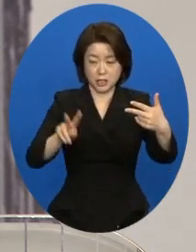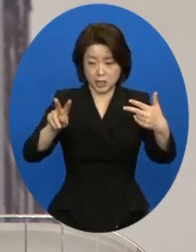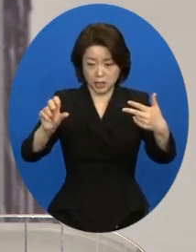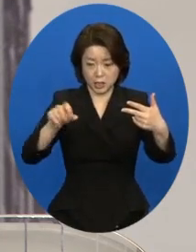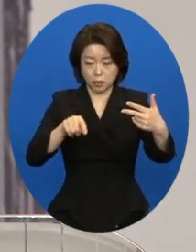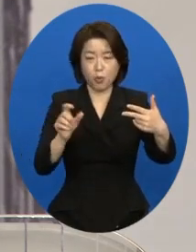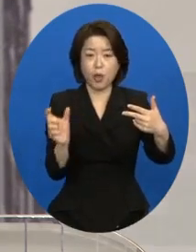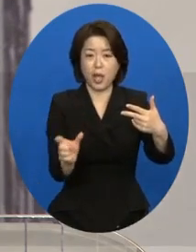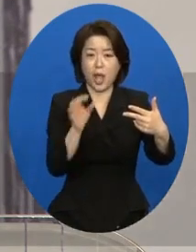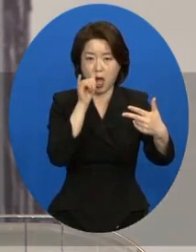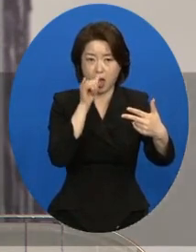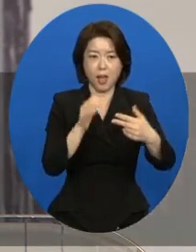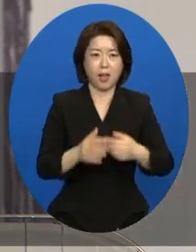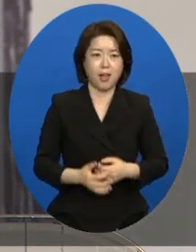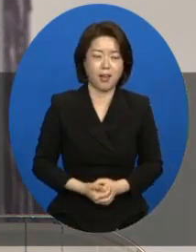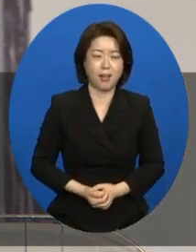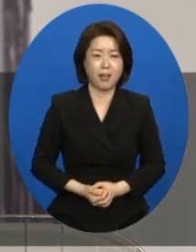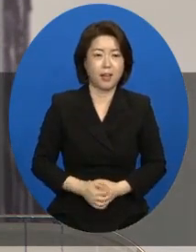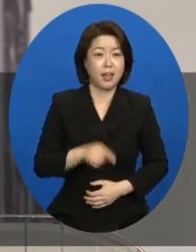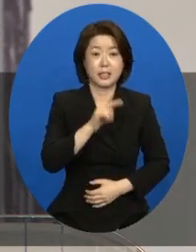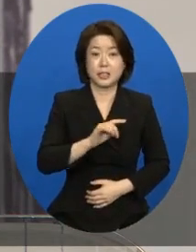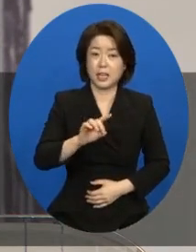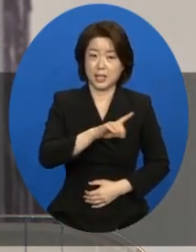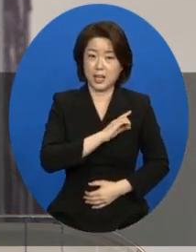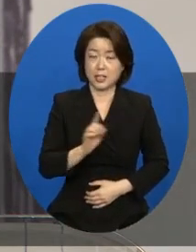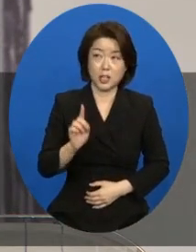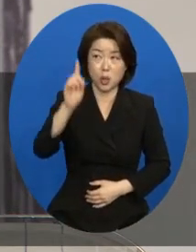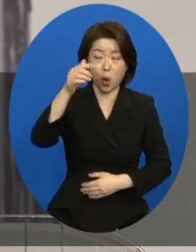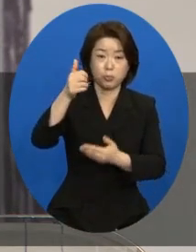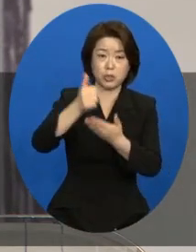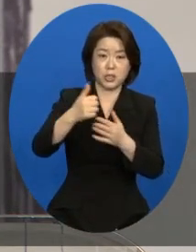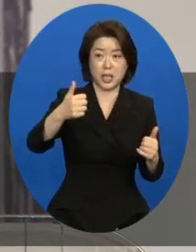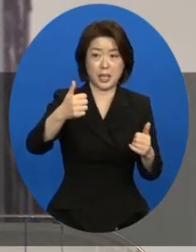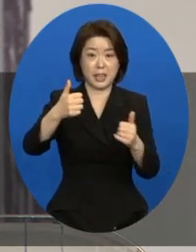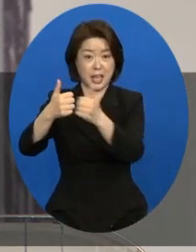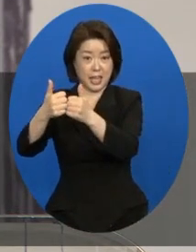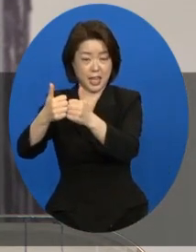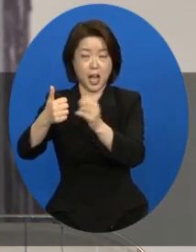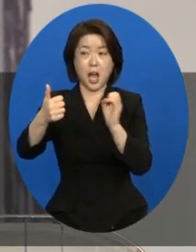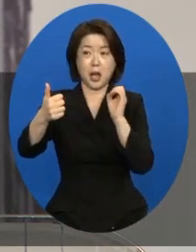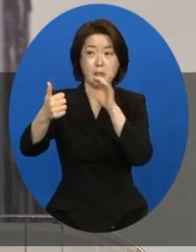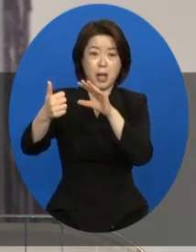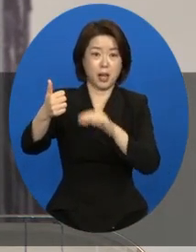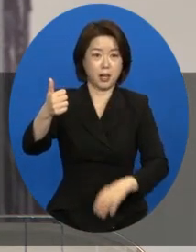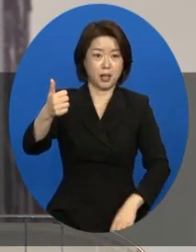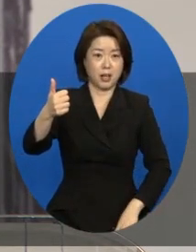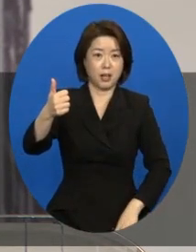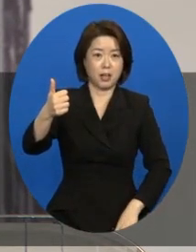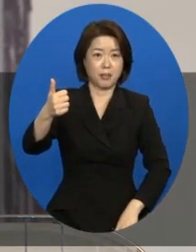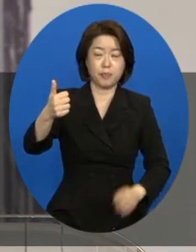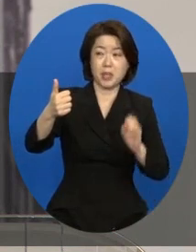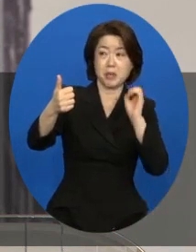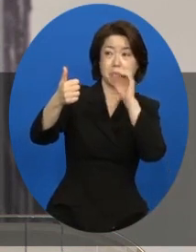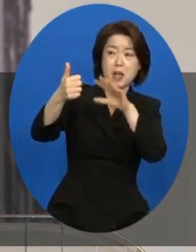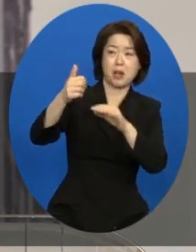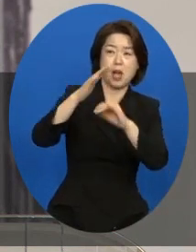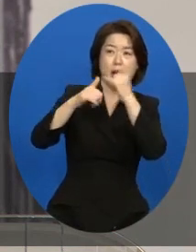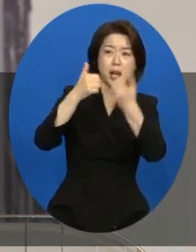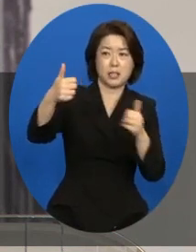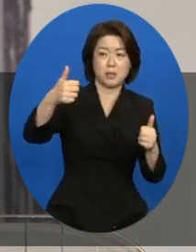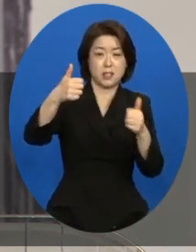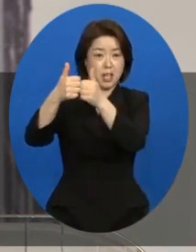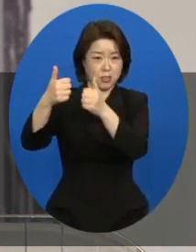나와 있어요. 25절에 그가 가장 높으신 분께 대항하여 말하며, 말로 하나님을